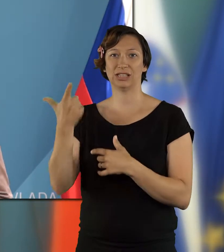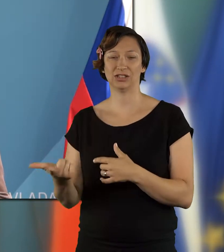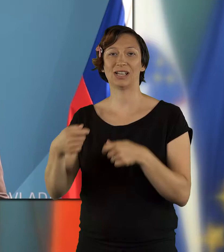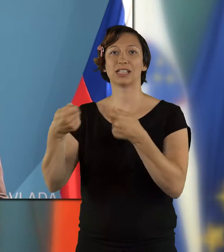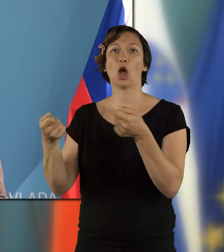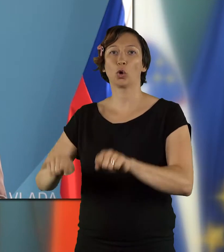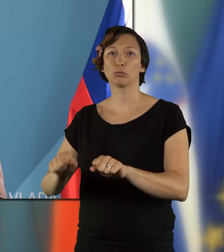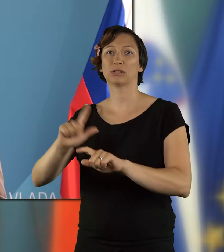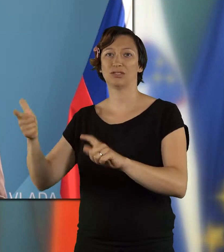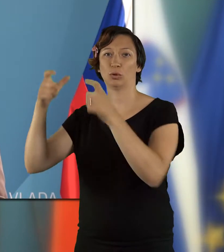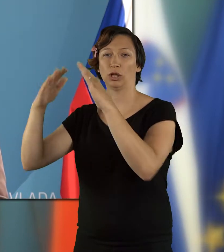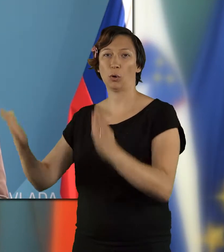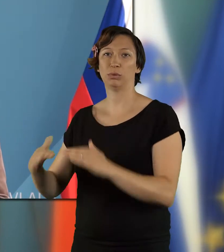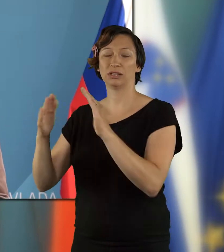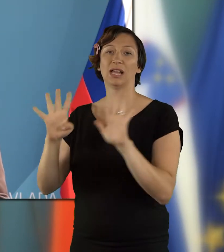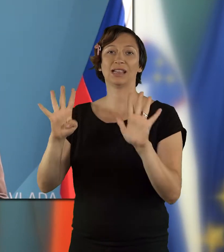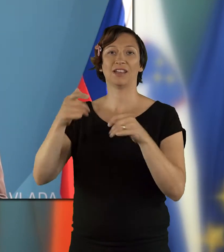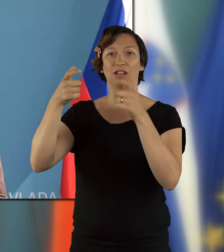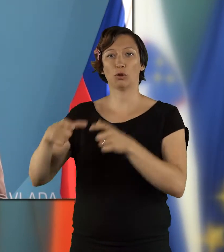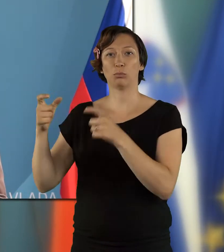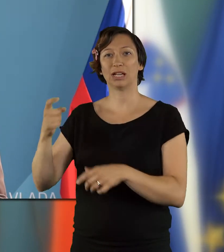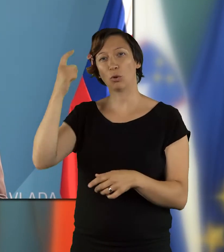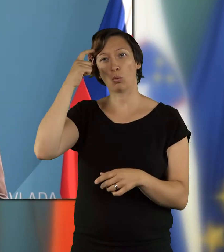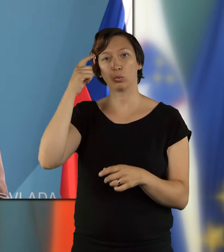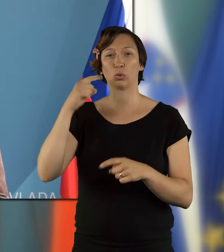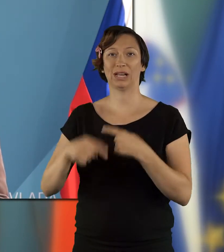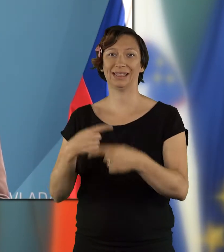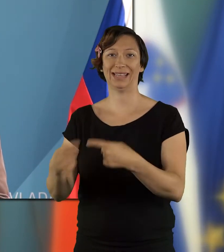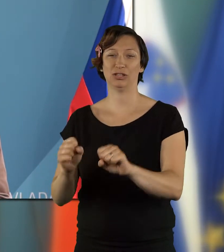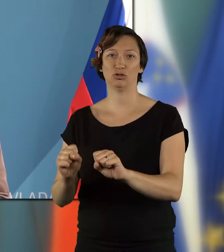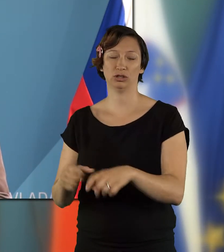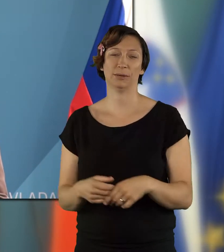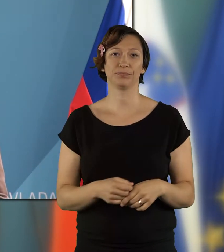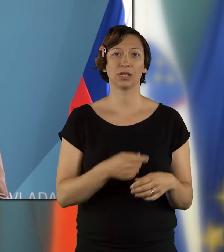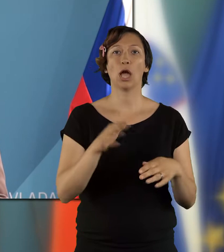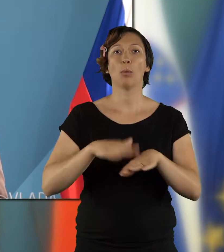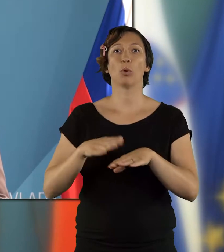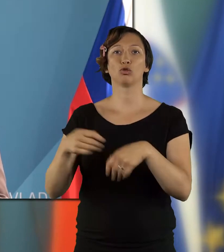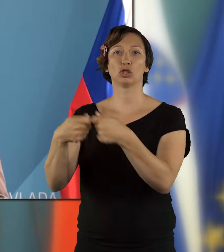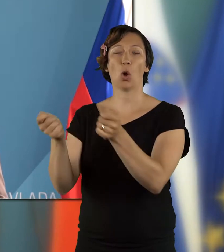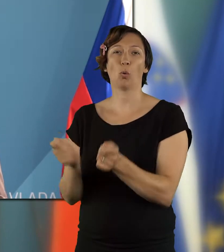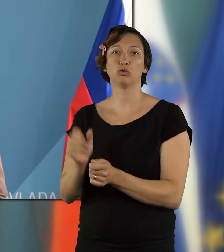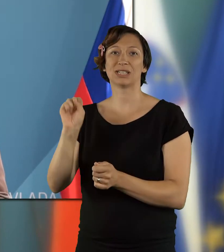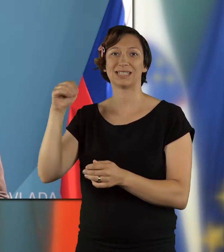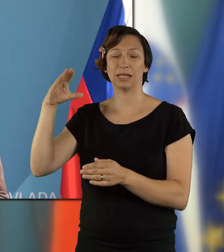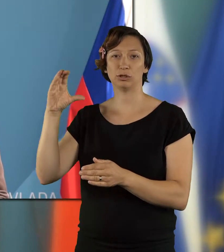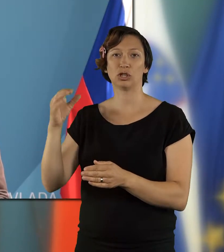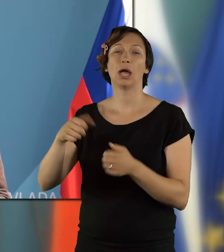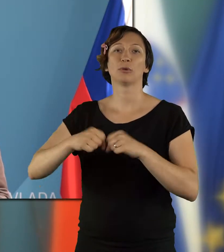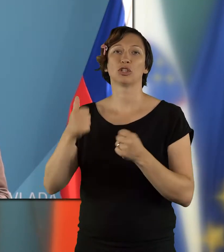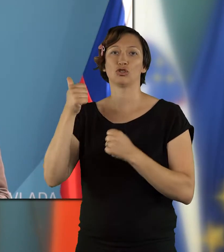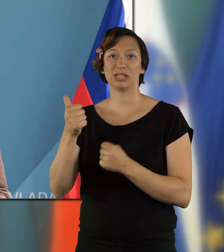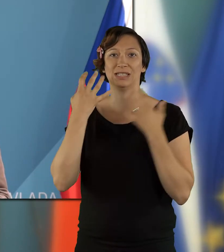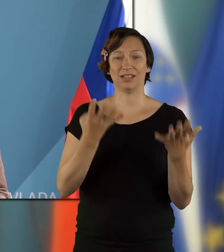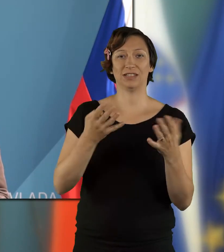2723 gospodarskih in drugih objektov ter 9 objektov kulturne dediščine. Po poročilu občine Semič je bilo poškodovanih 96